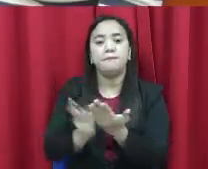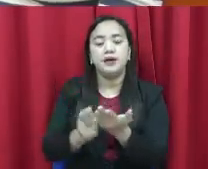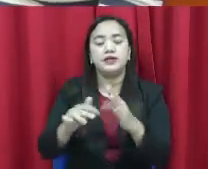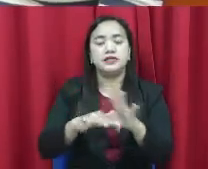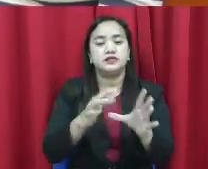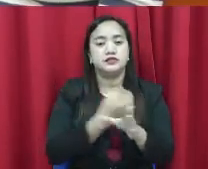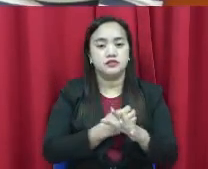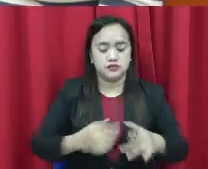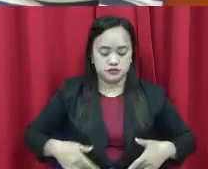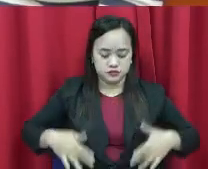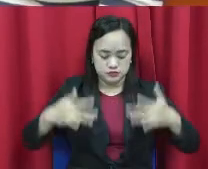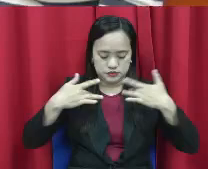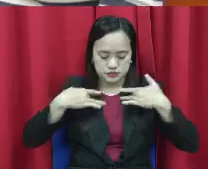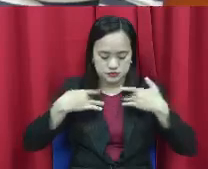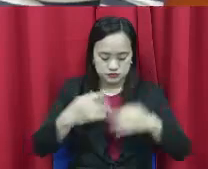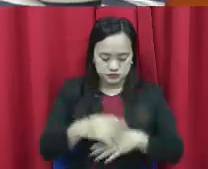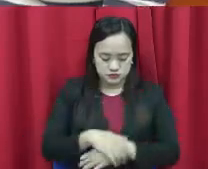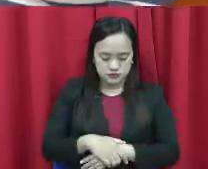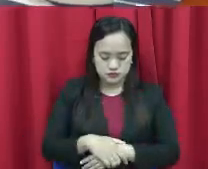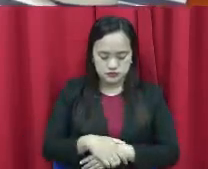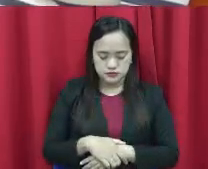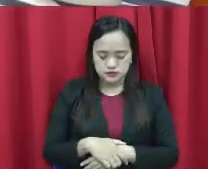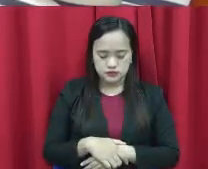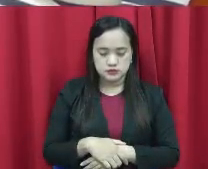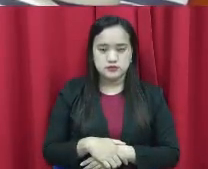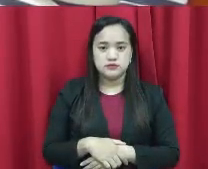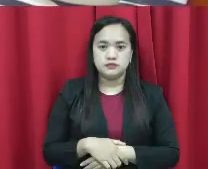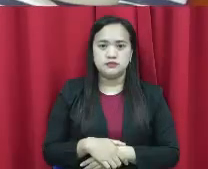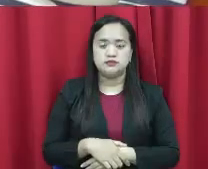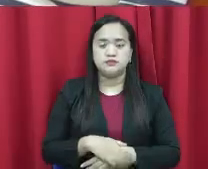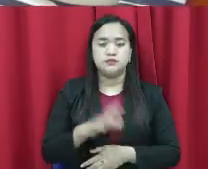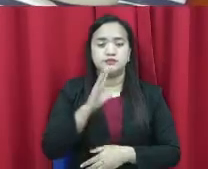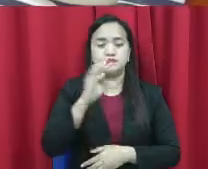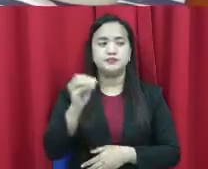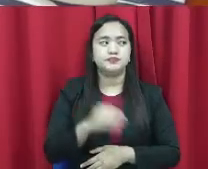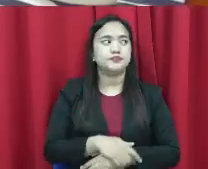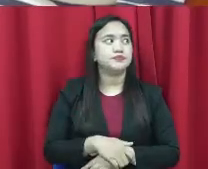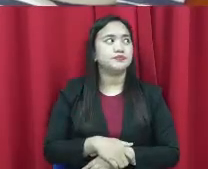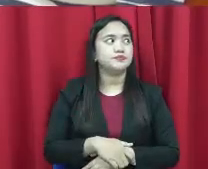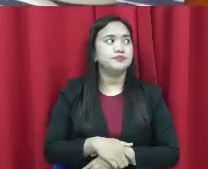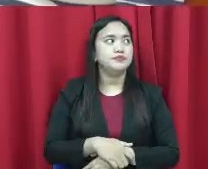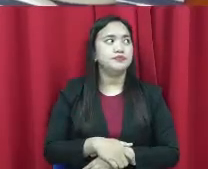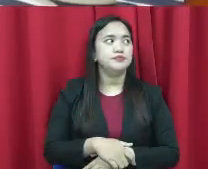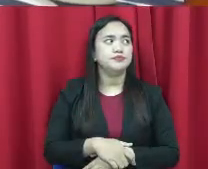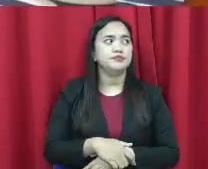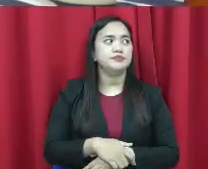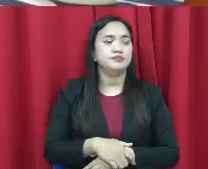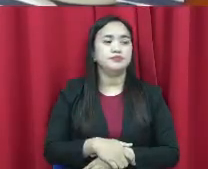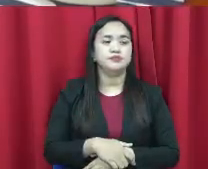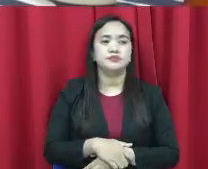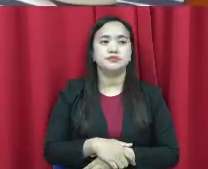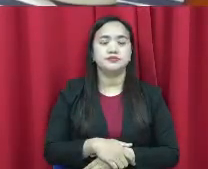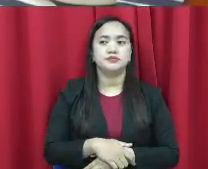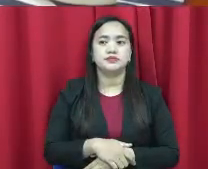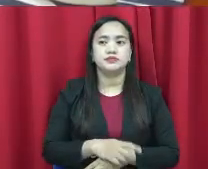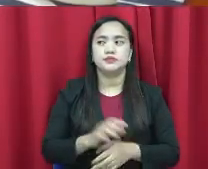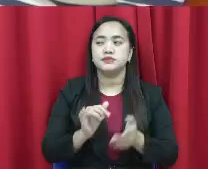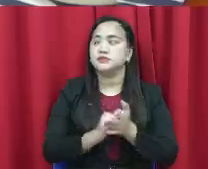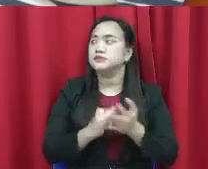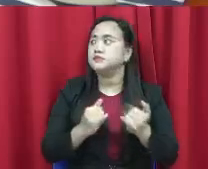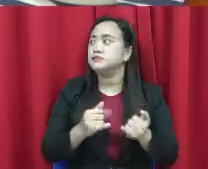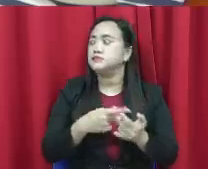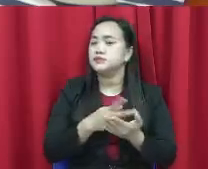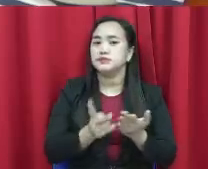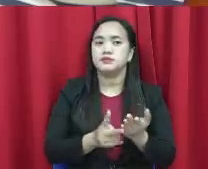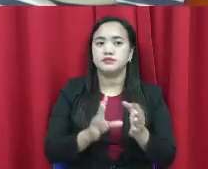po yan na sa sa buhay natin bilang isang kesya bahagi po yan ng ating paglago At lalo pa po